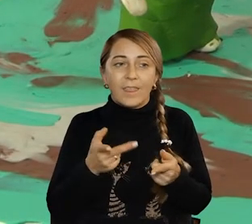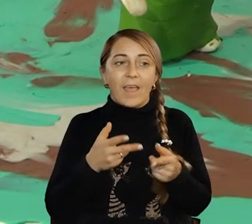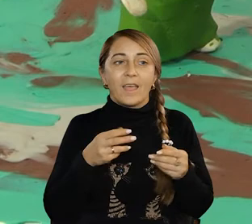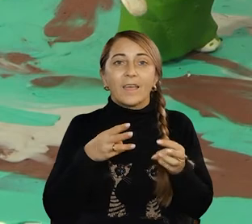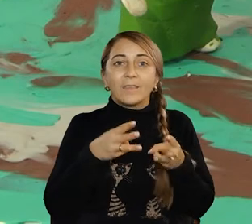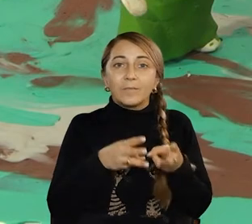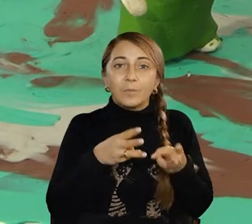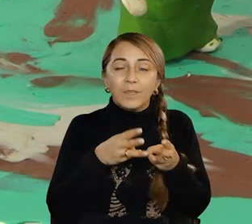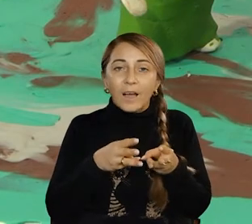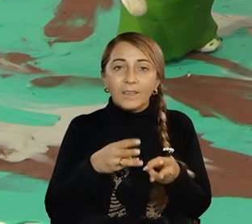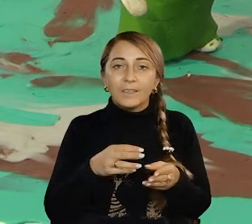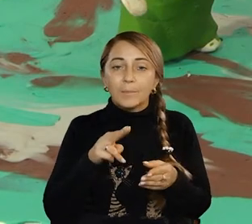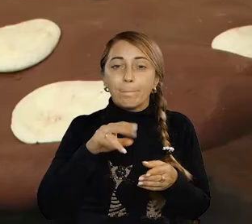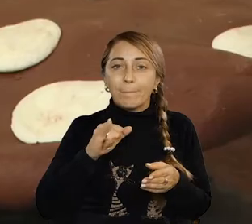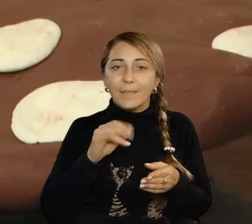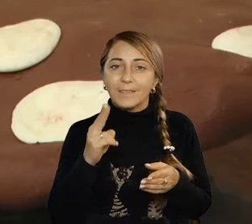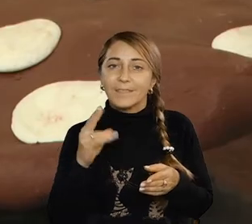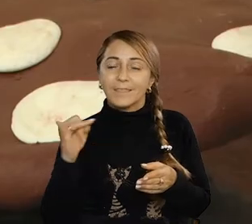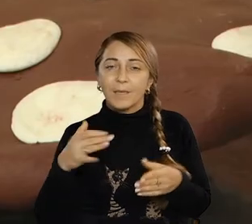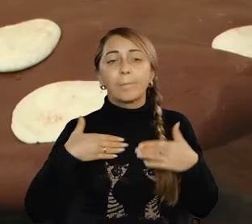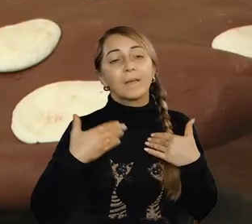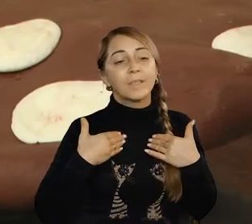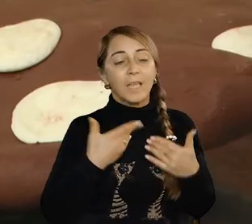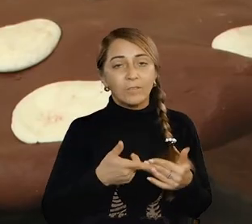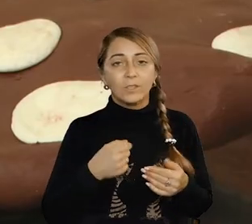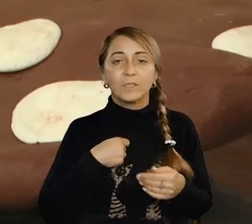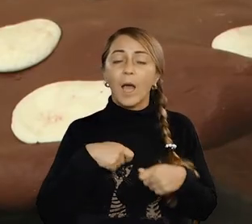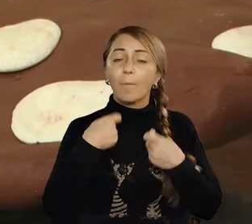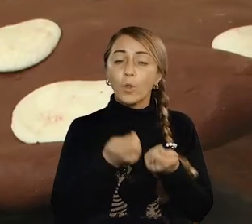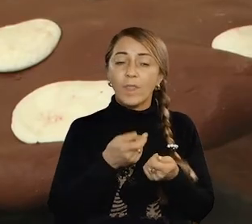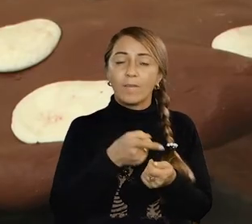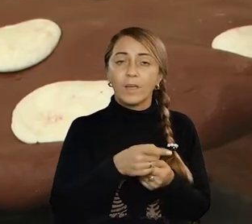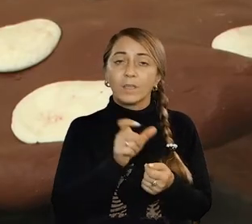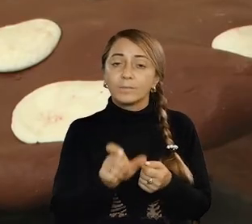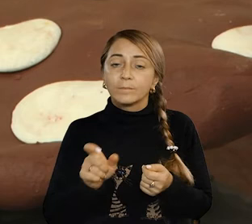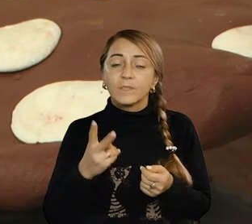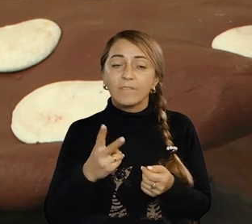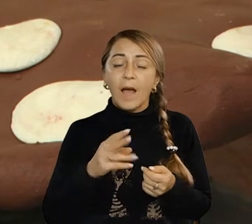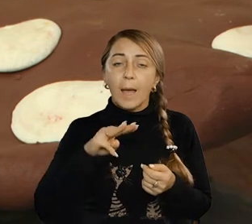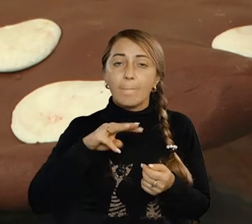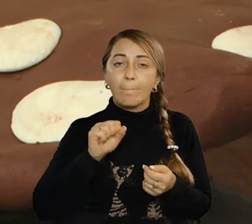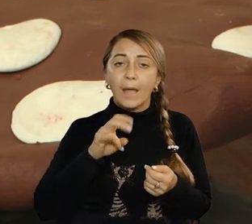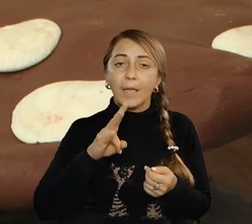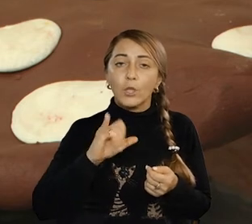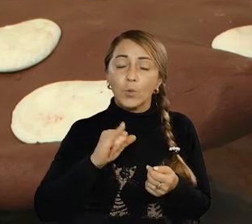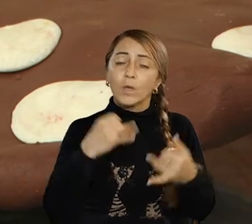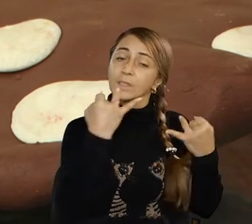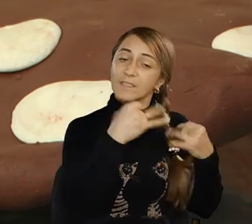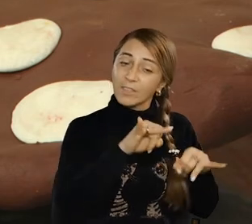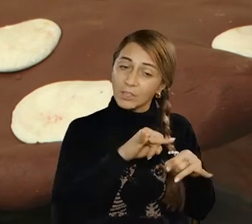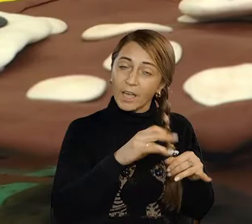випікалися духмяні піци. Привітавшись, подав відвідувачам два меню – звичайне